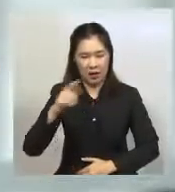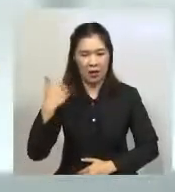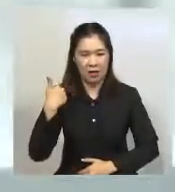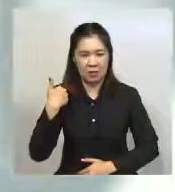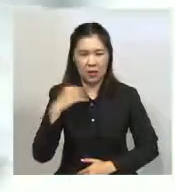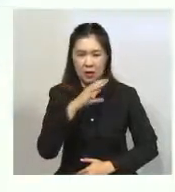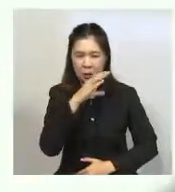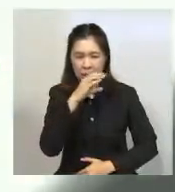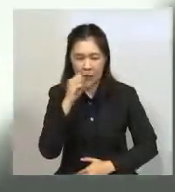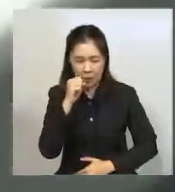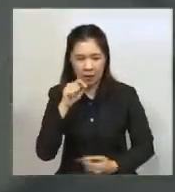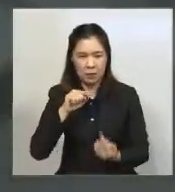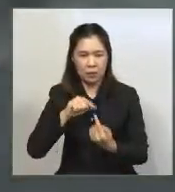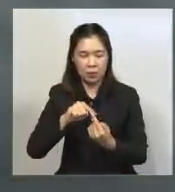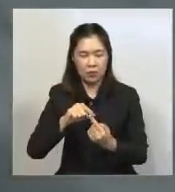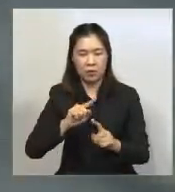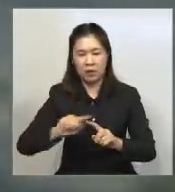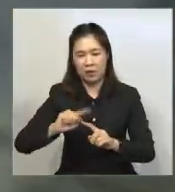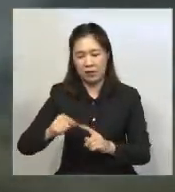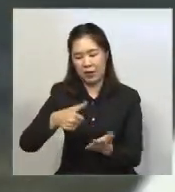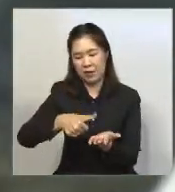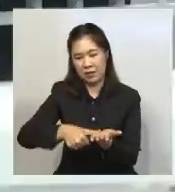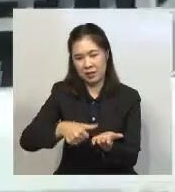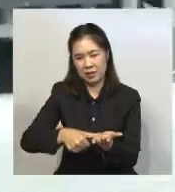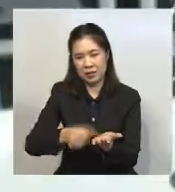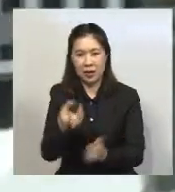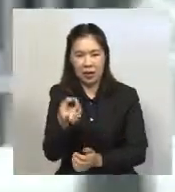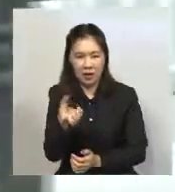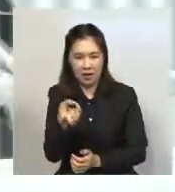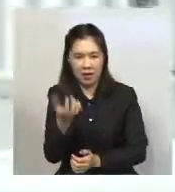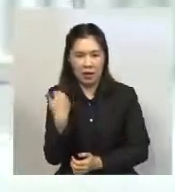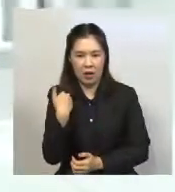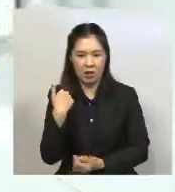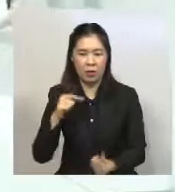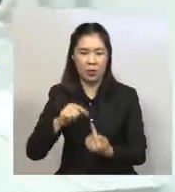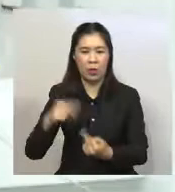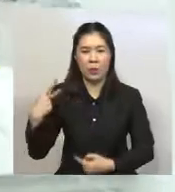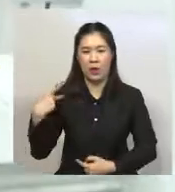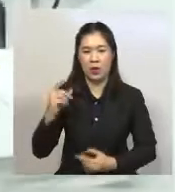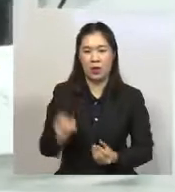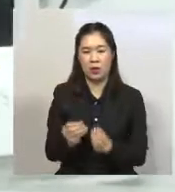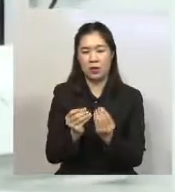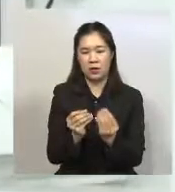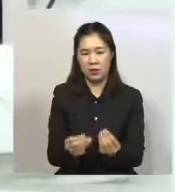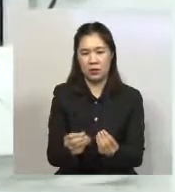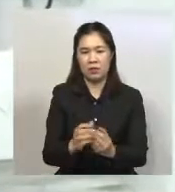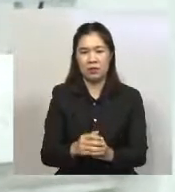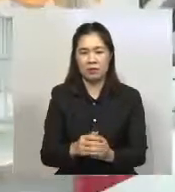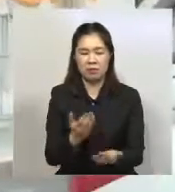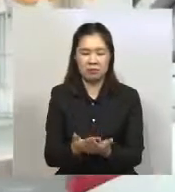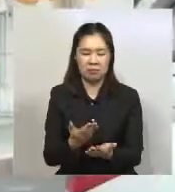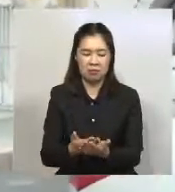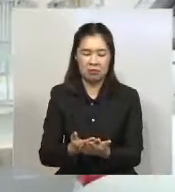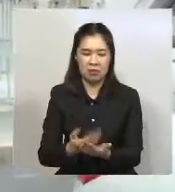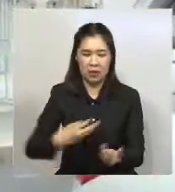บังความจริงเกี่ยวกับสัญญาการซื้อขายข้าวเพื่อเอื้อประโยชน์เปิดช่องทางให้มีข้าวกลับมาหมุนเวียน